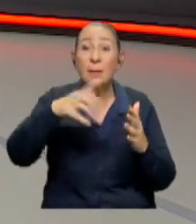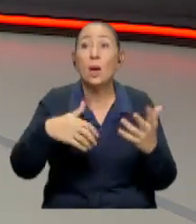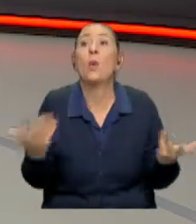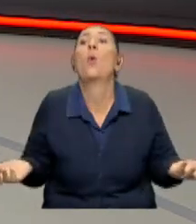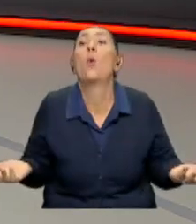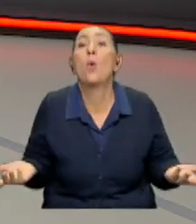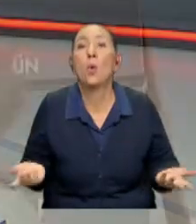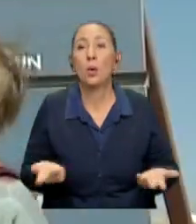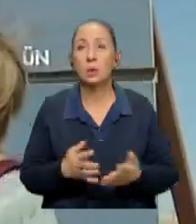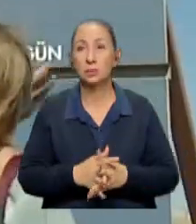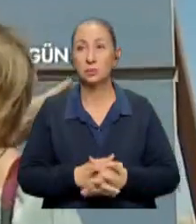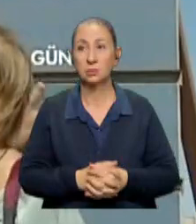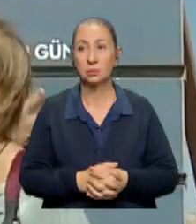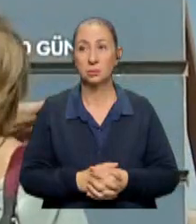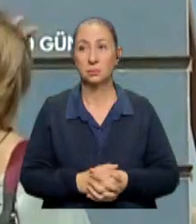yok.